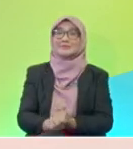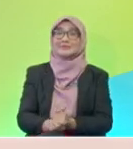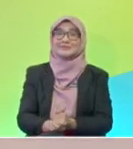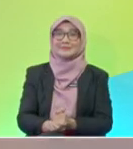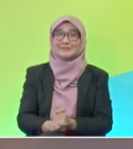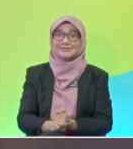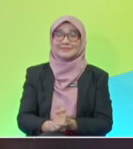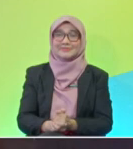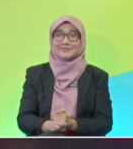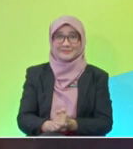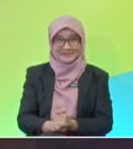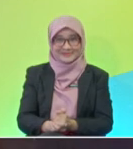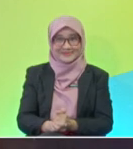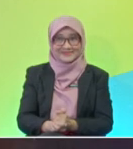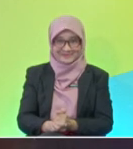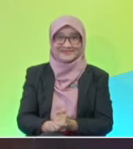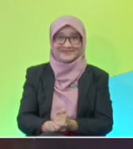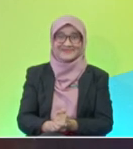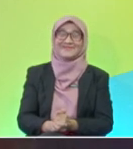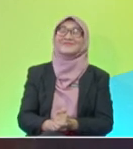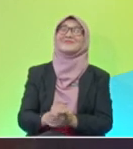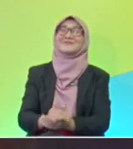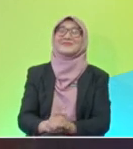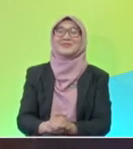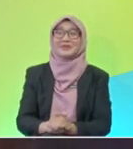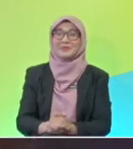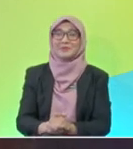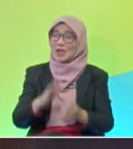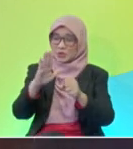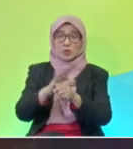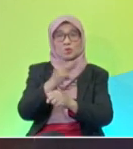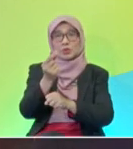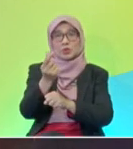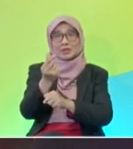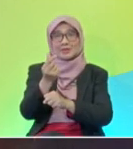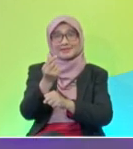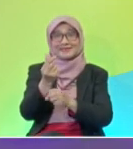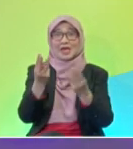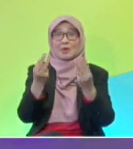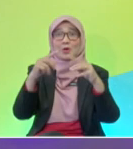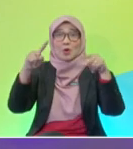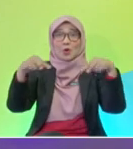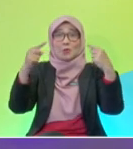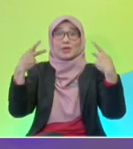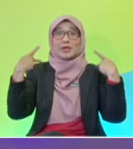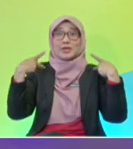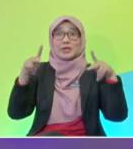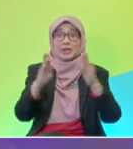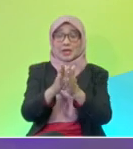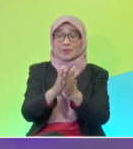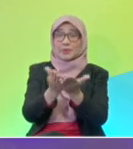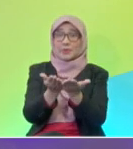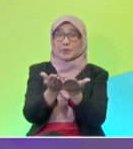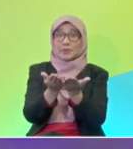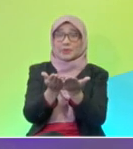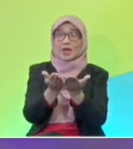Buku wah dah cukup Cikgu duit ya Kakak terdiam tu jadi inilah